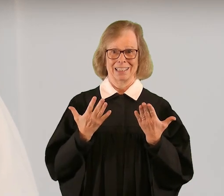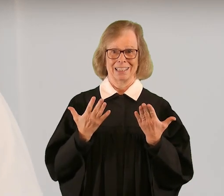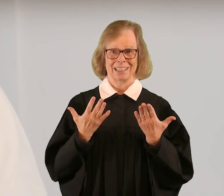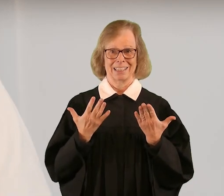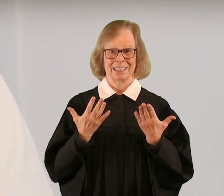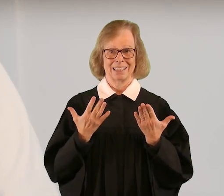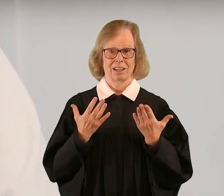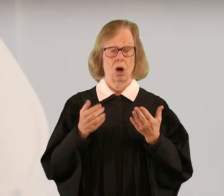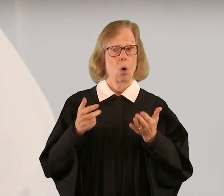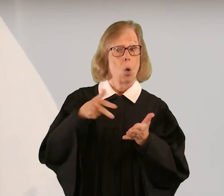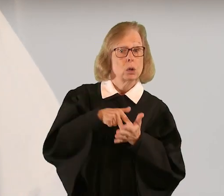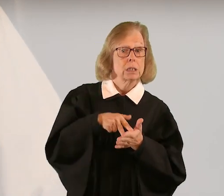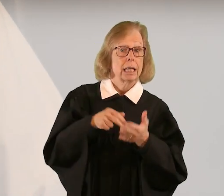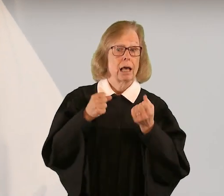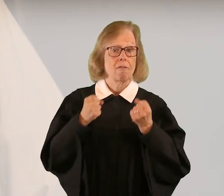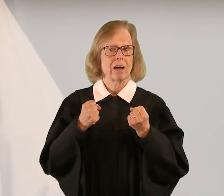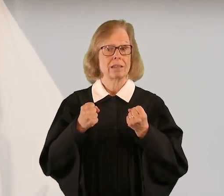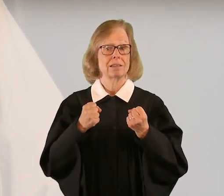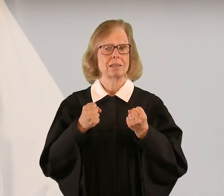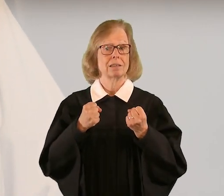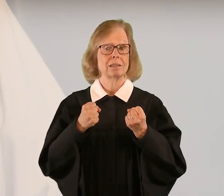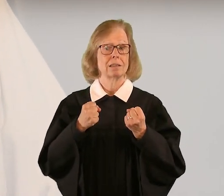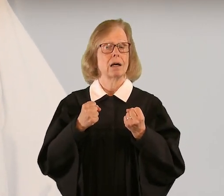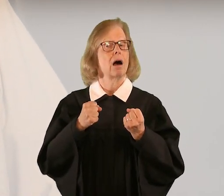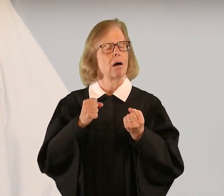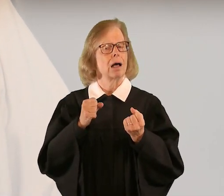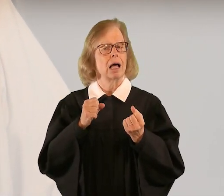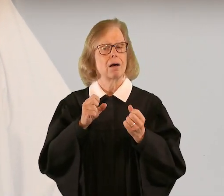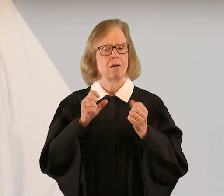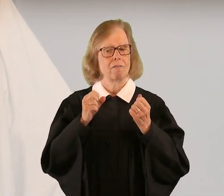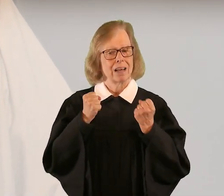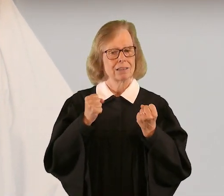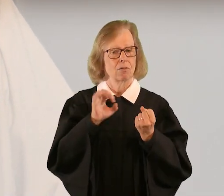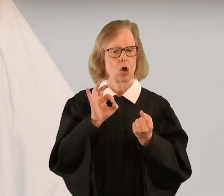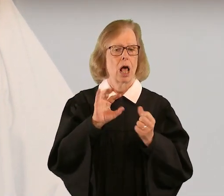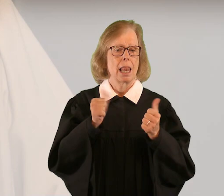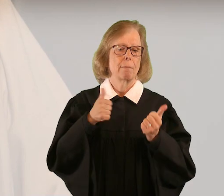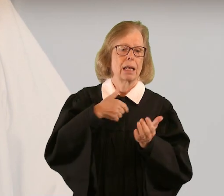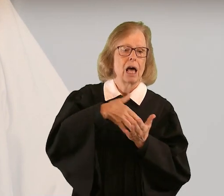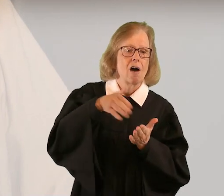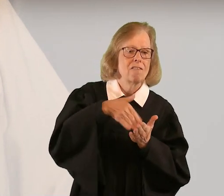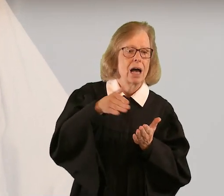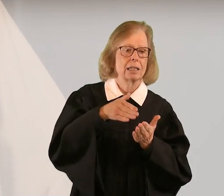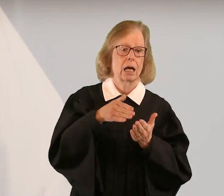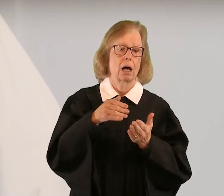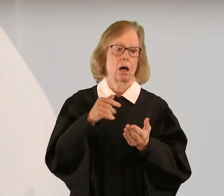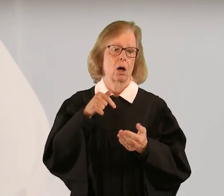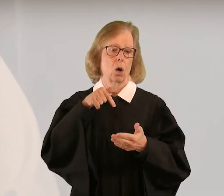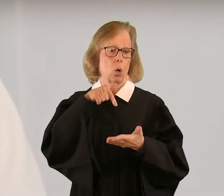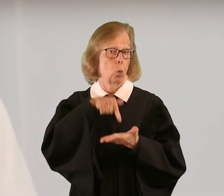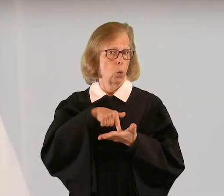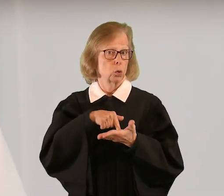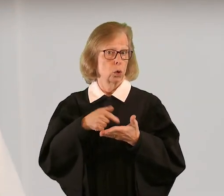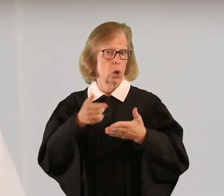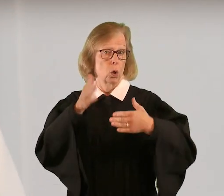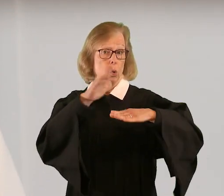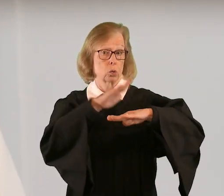Ostern ist das Fest des weitergehenden Lebens, denn der Tod konnte die Liebe nicht